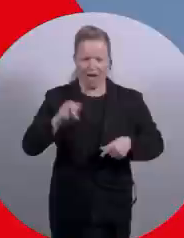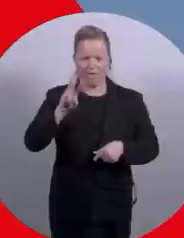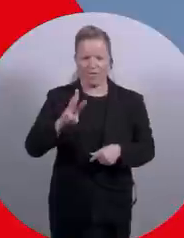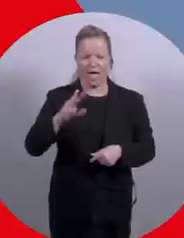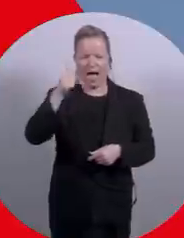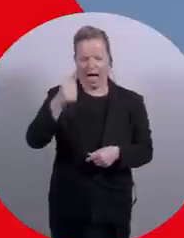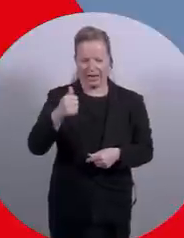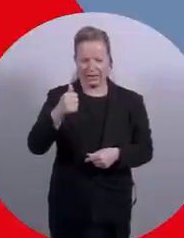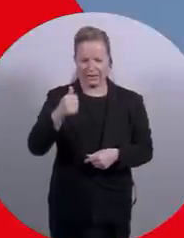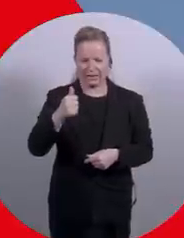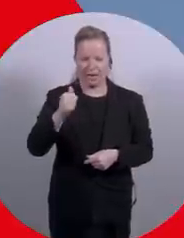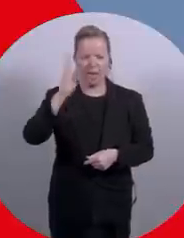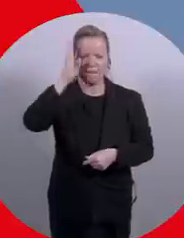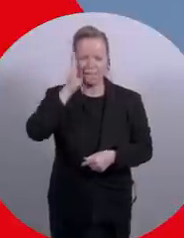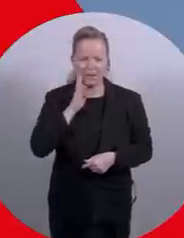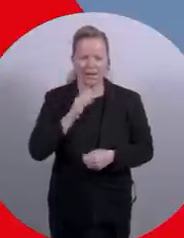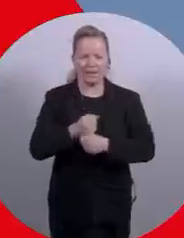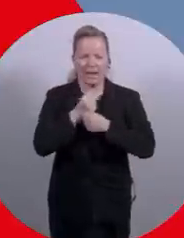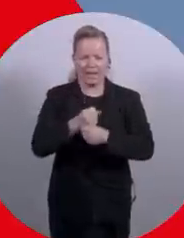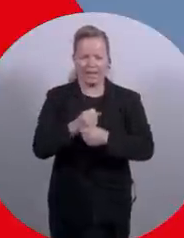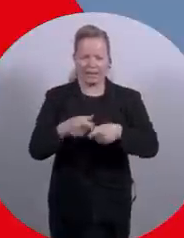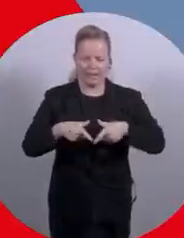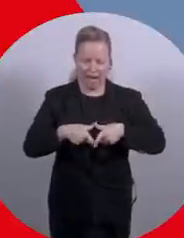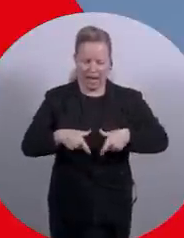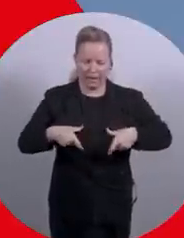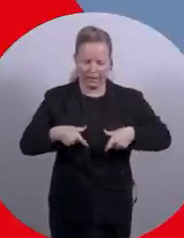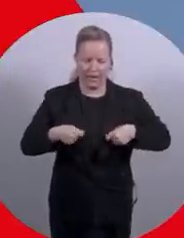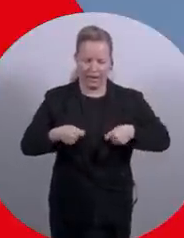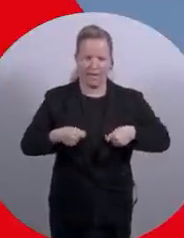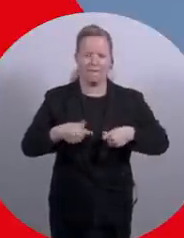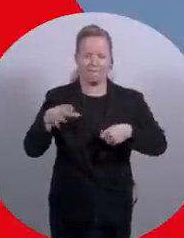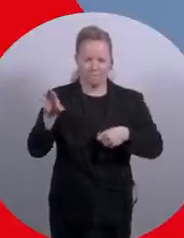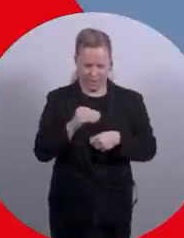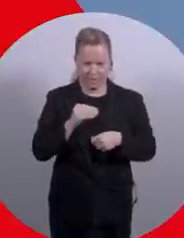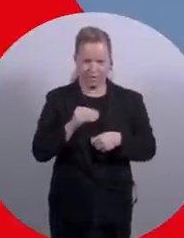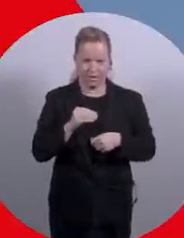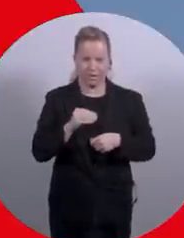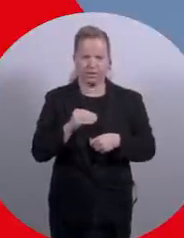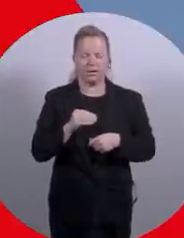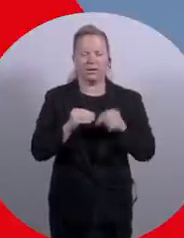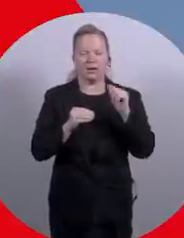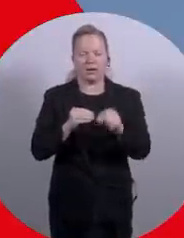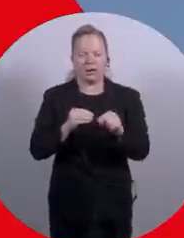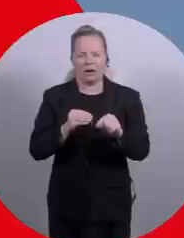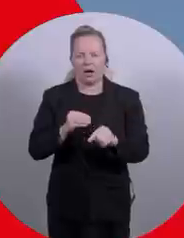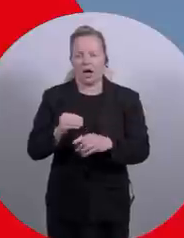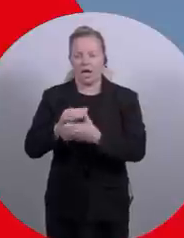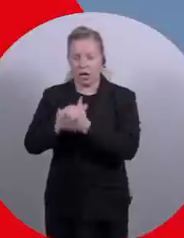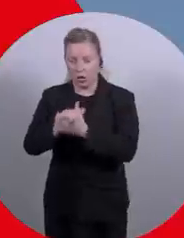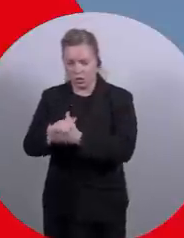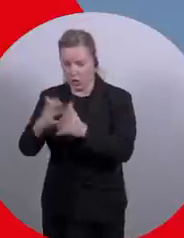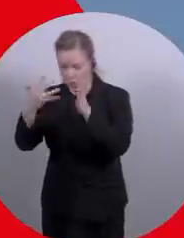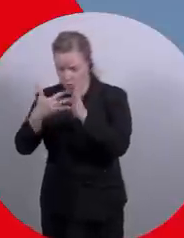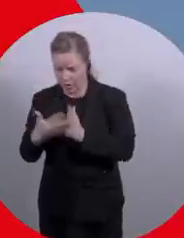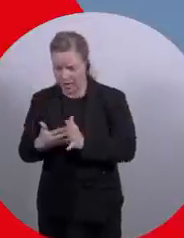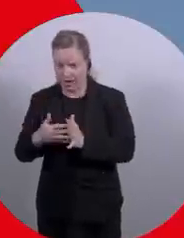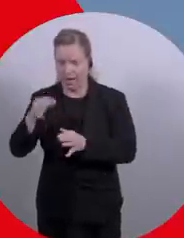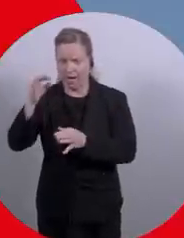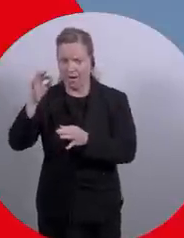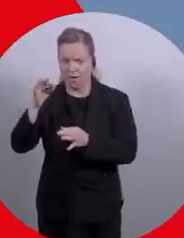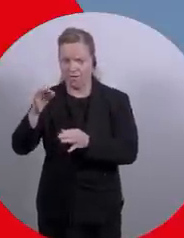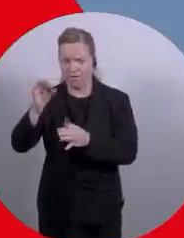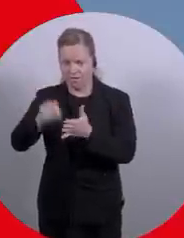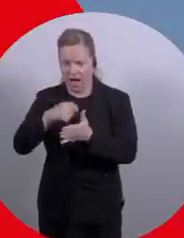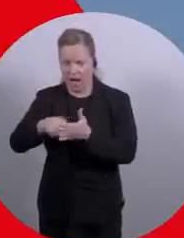bitte unbedingt die Delegierten Karte mitführen sie wird von den Genossen und Genossen an den Wahlurnen kontrolliert inklusive